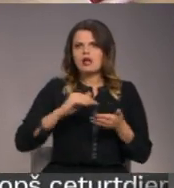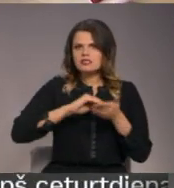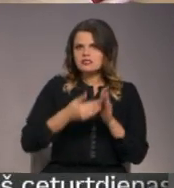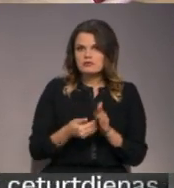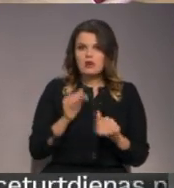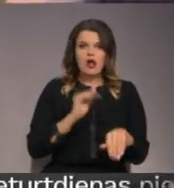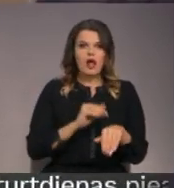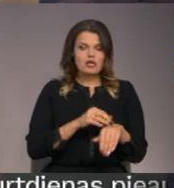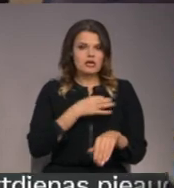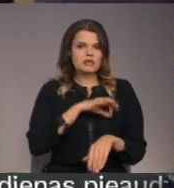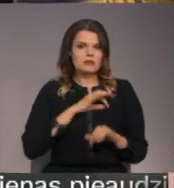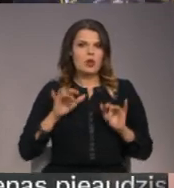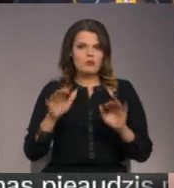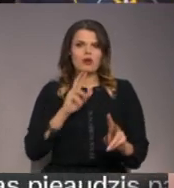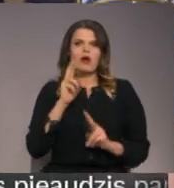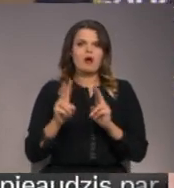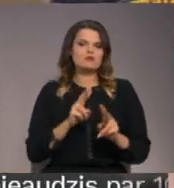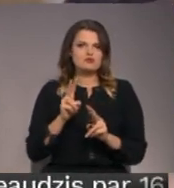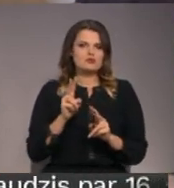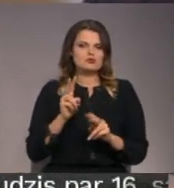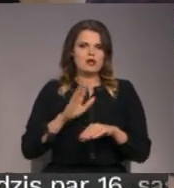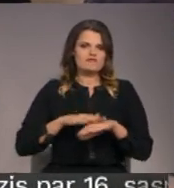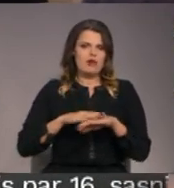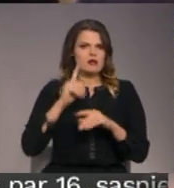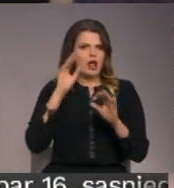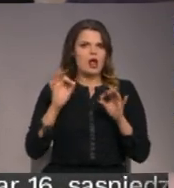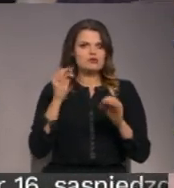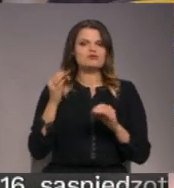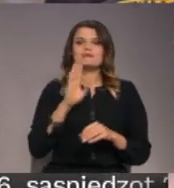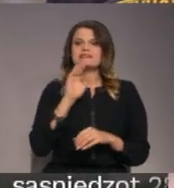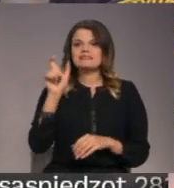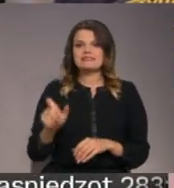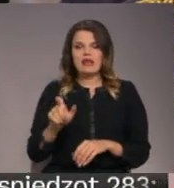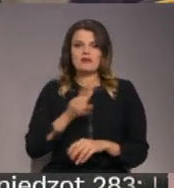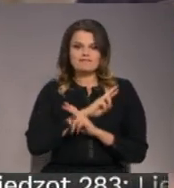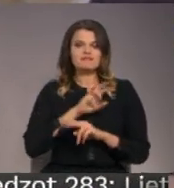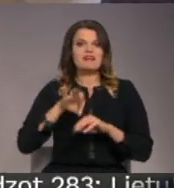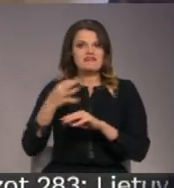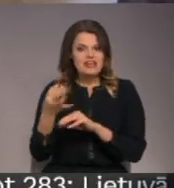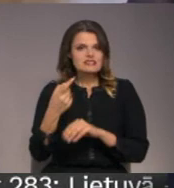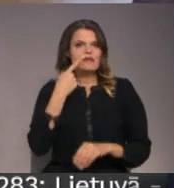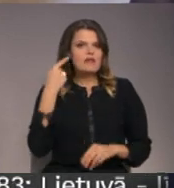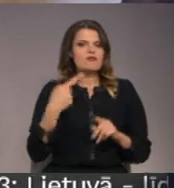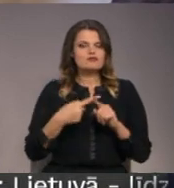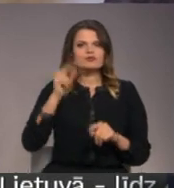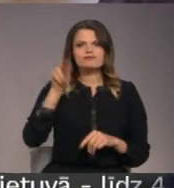ka kriminālprocesā, kurā apsūdzēts mirušās sievietes vīrs, tēvs un reliģiskās draudzes priekšnieka